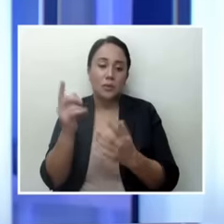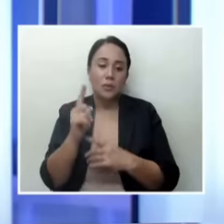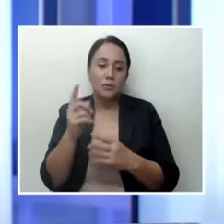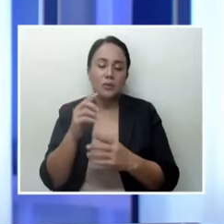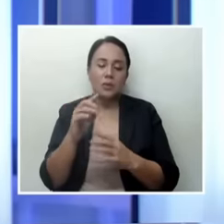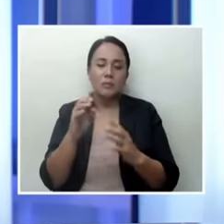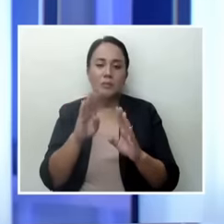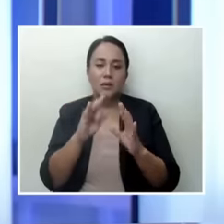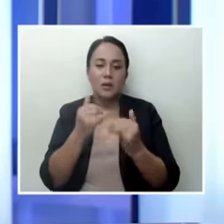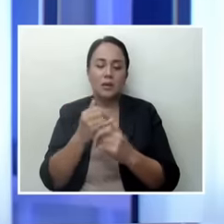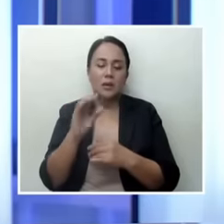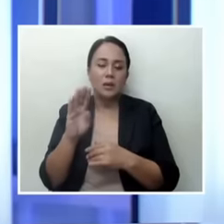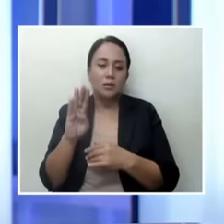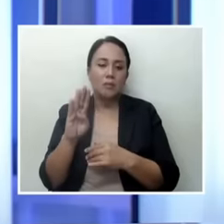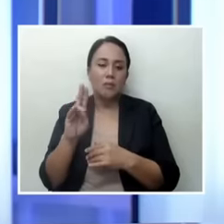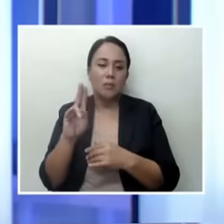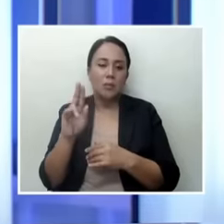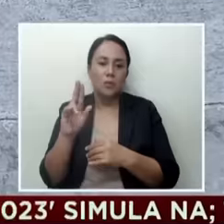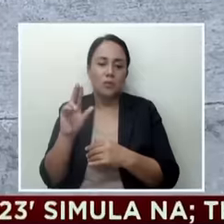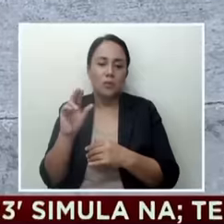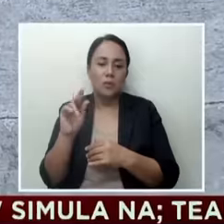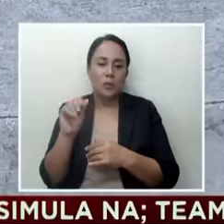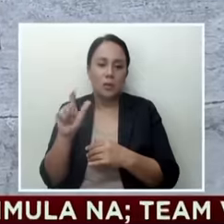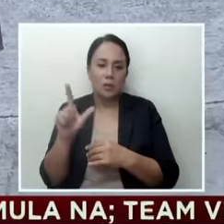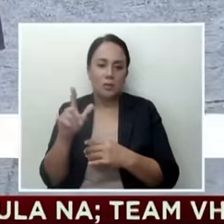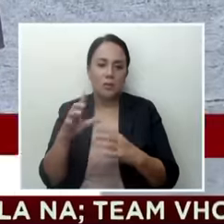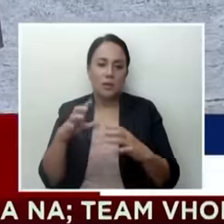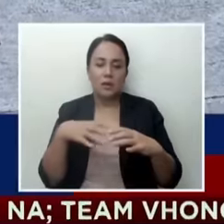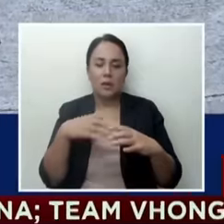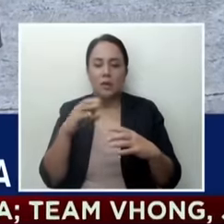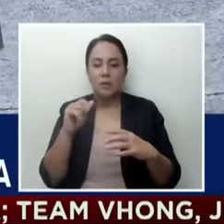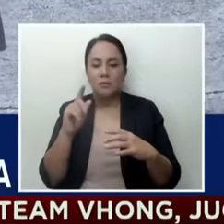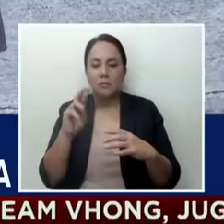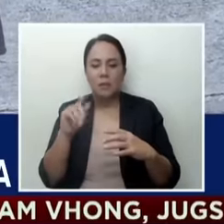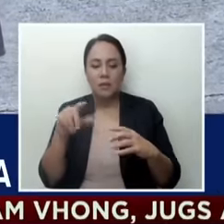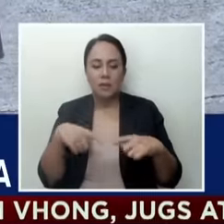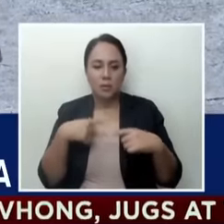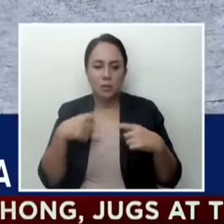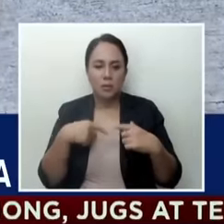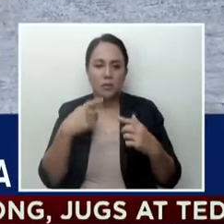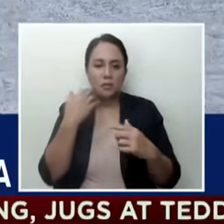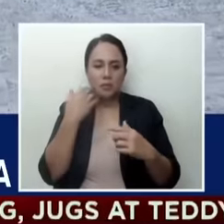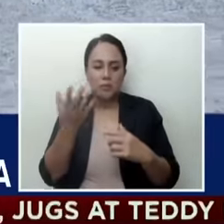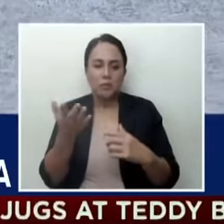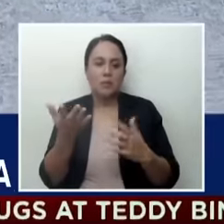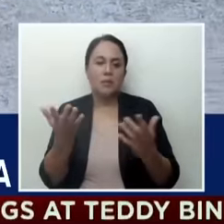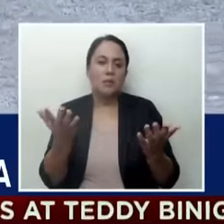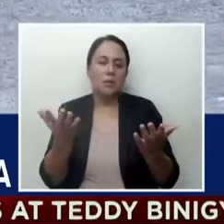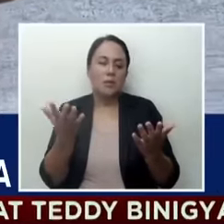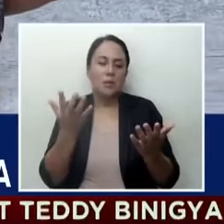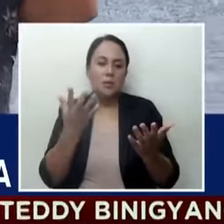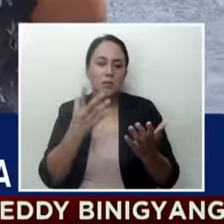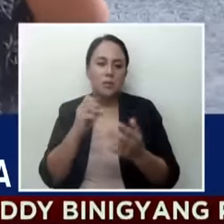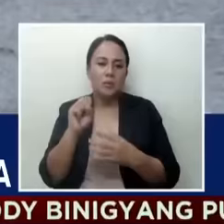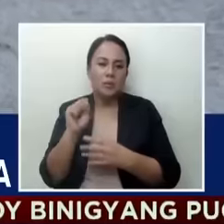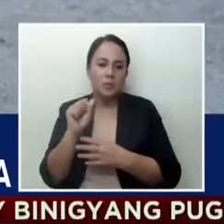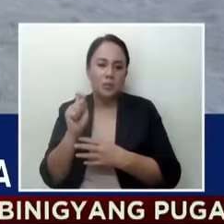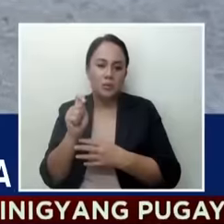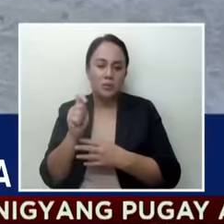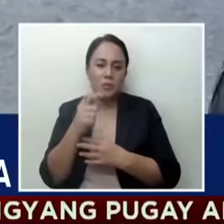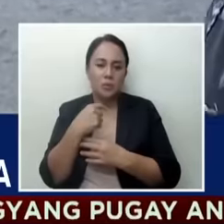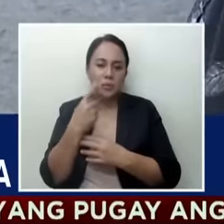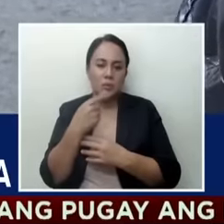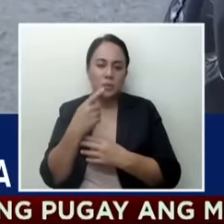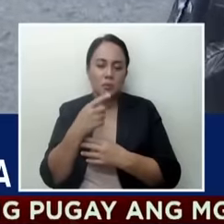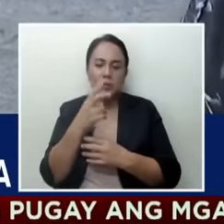Calamba City, Laguna. Kinumpirma ni Cecilia Lirio na pumanaw na rin sa ospital noong Sabado ang kanyang